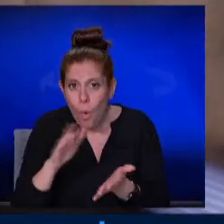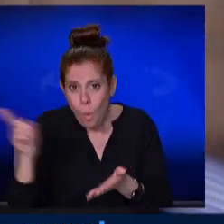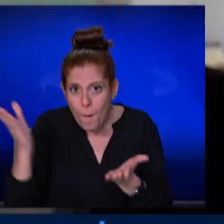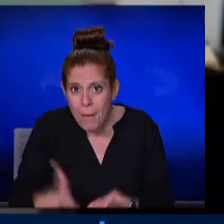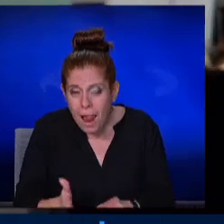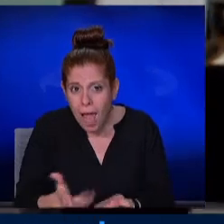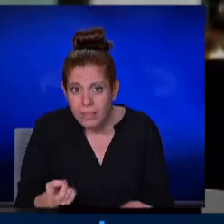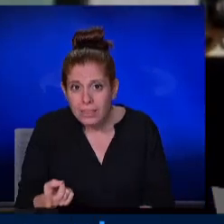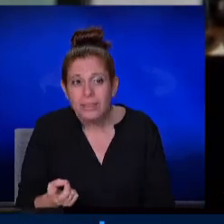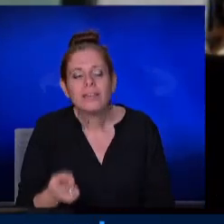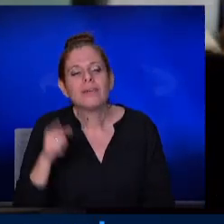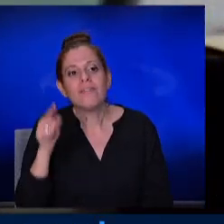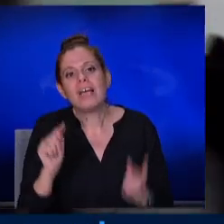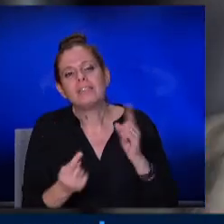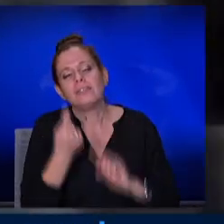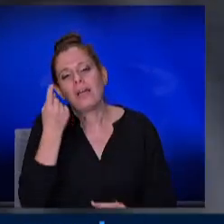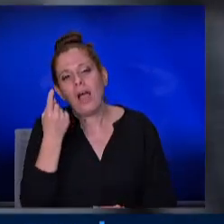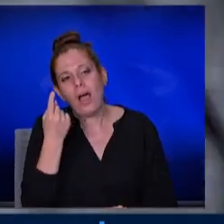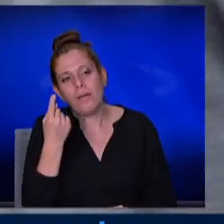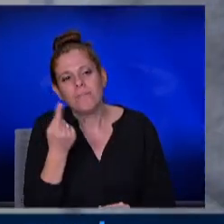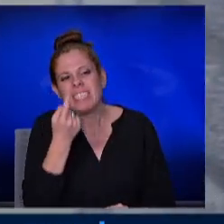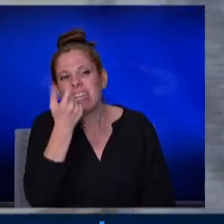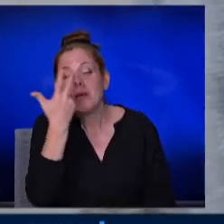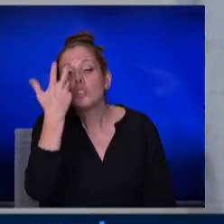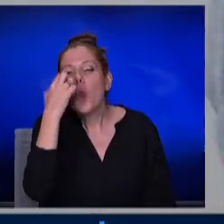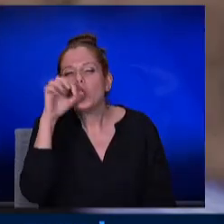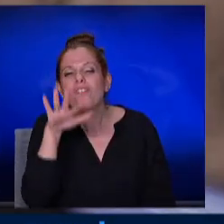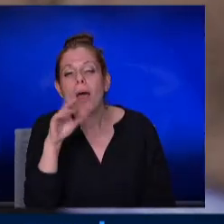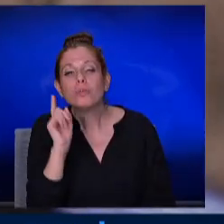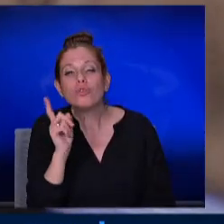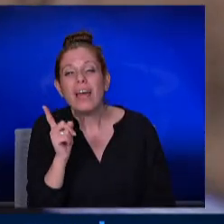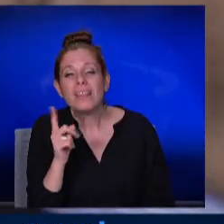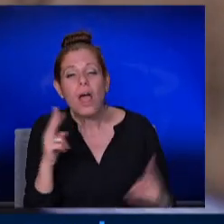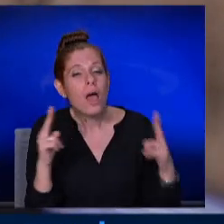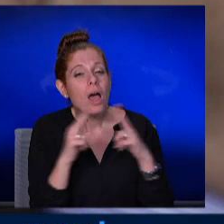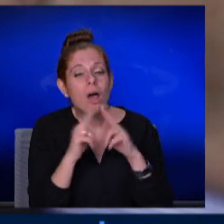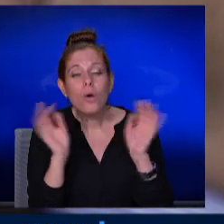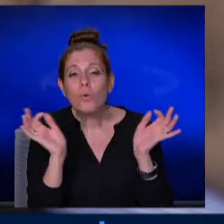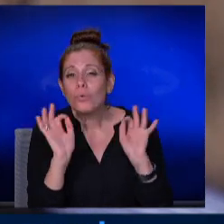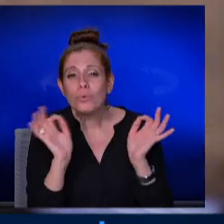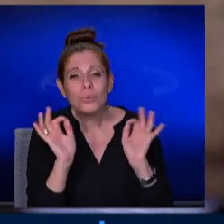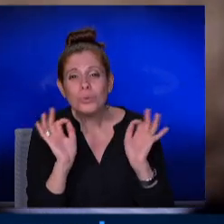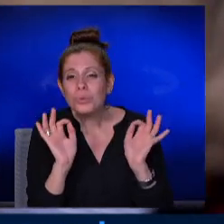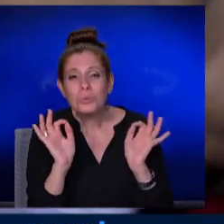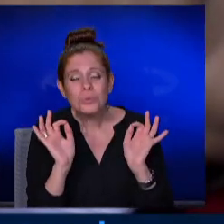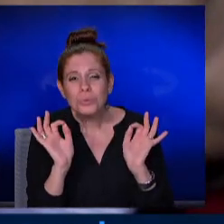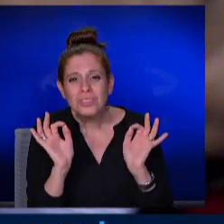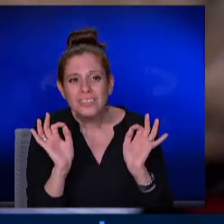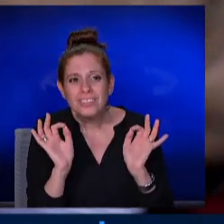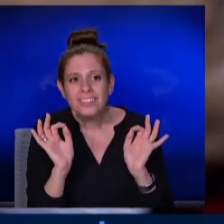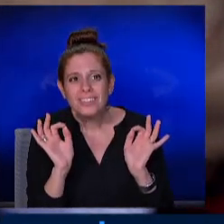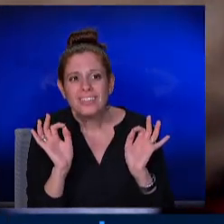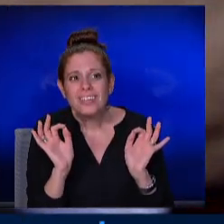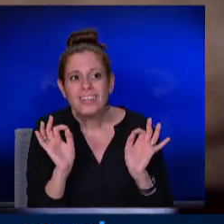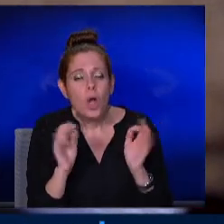באלת. ואז זה קרה. כמעט 35 שנה לא התראינו,